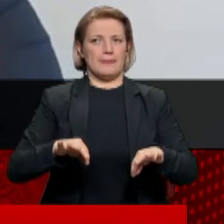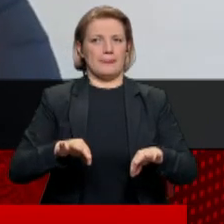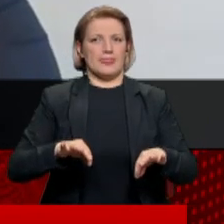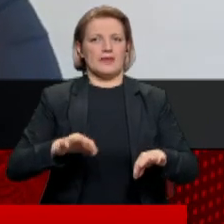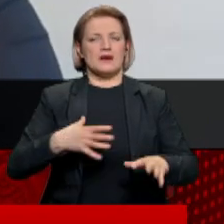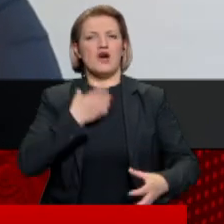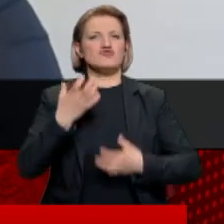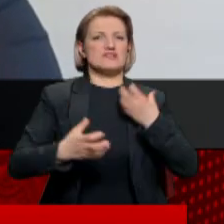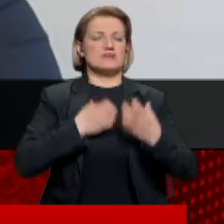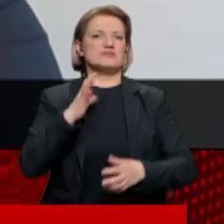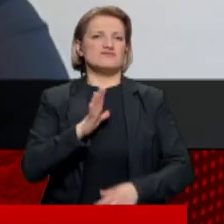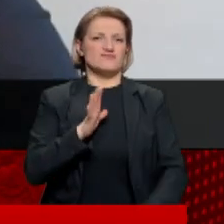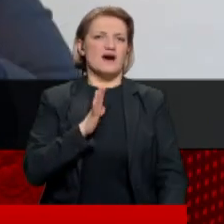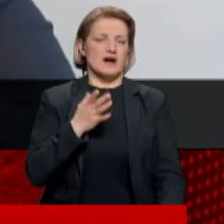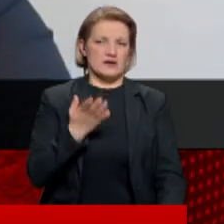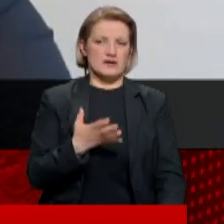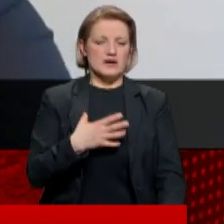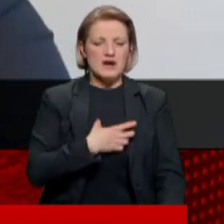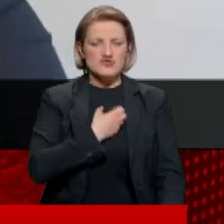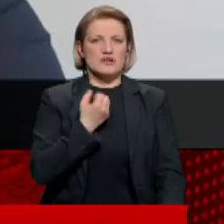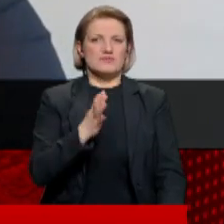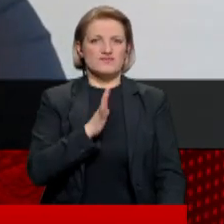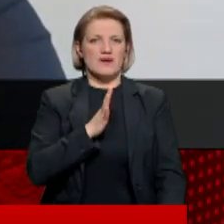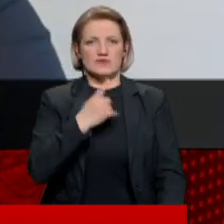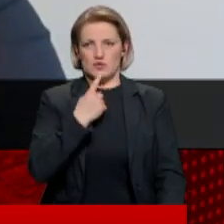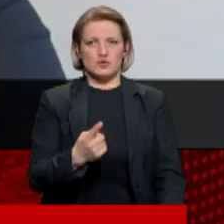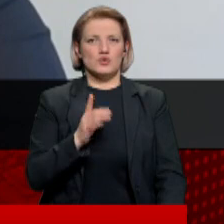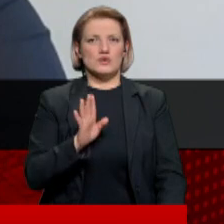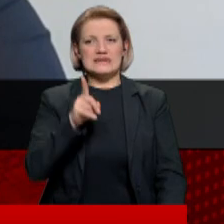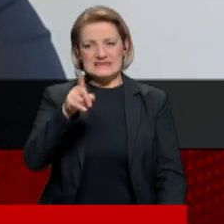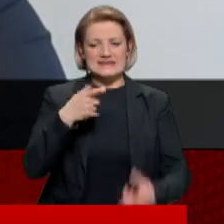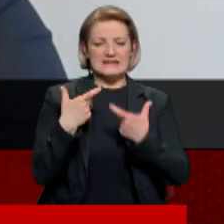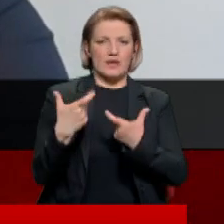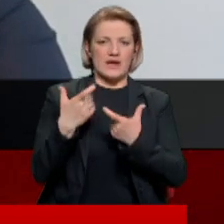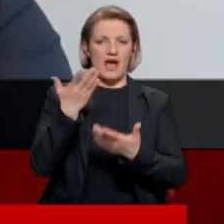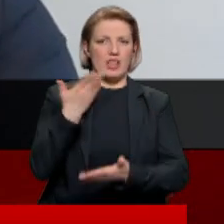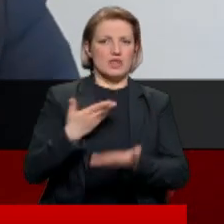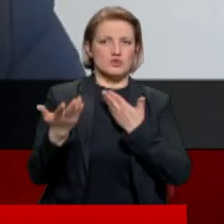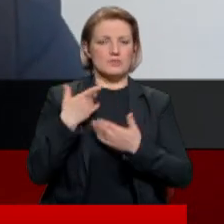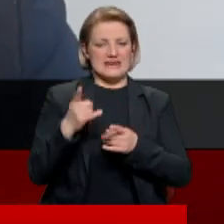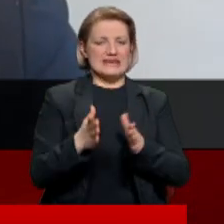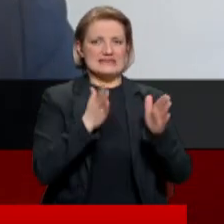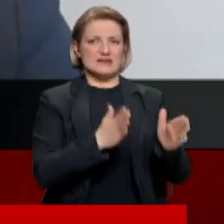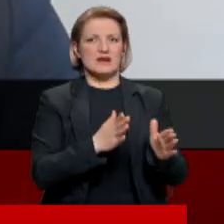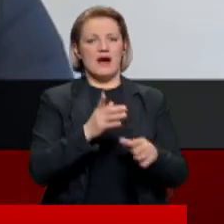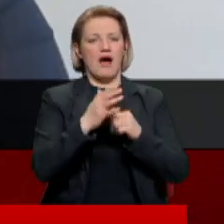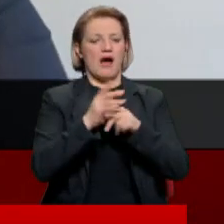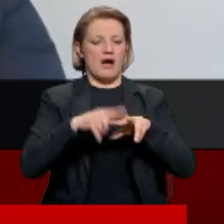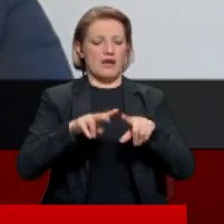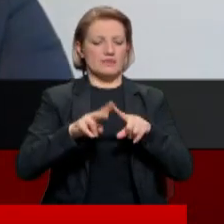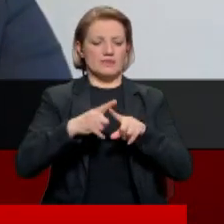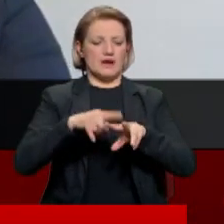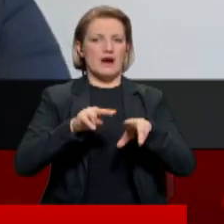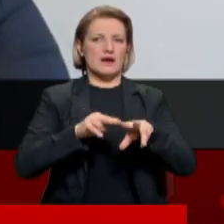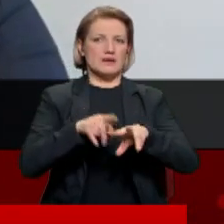bak, anlatılsın ve herkes tarafından da anlaşılsın istedik Sayın Vekilim. Siz Hatay'ı anlatıyorsunuz, biz de bir yandan Antakya'yı da